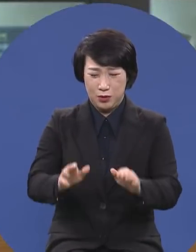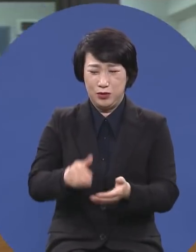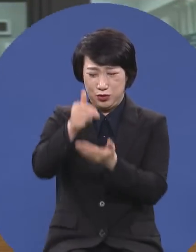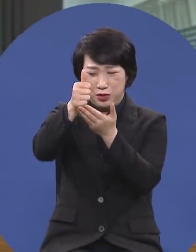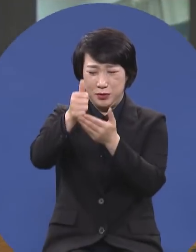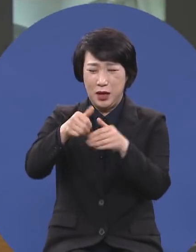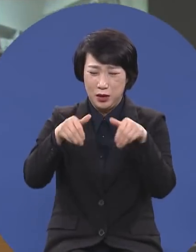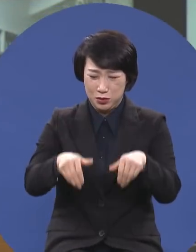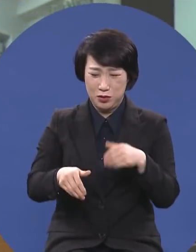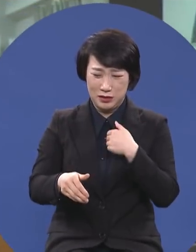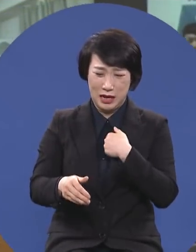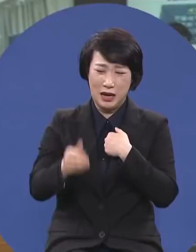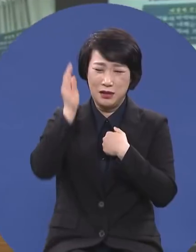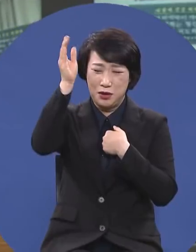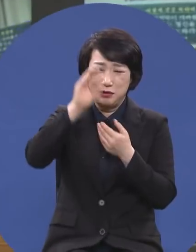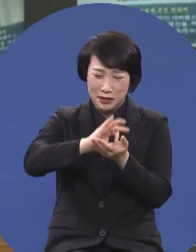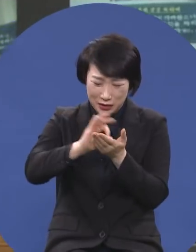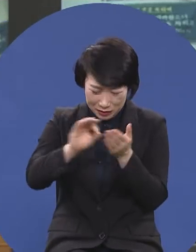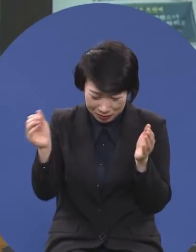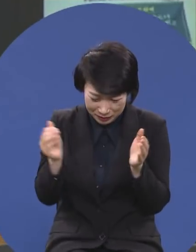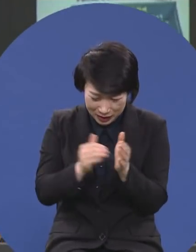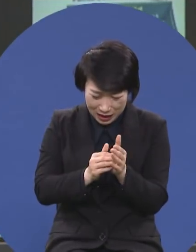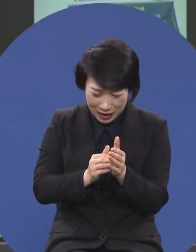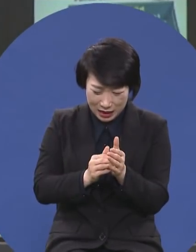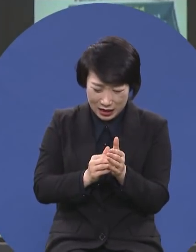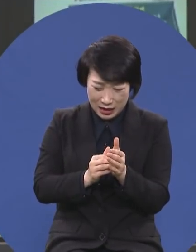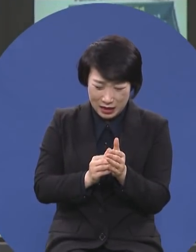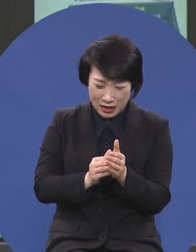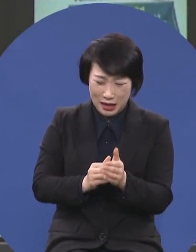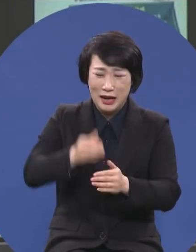주께서 주의 종을 쓰셨습니다.